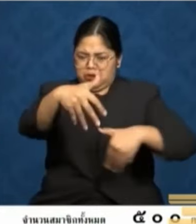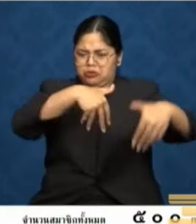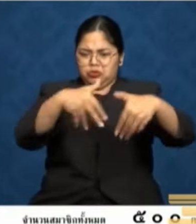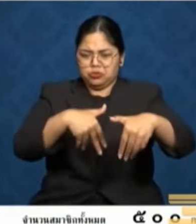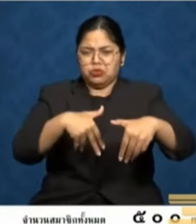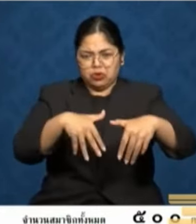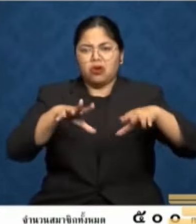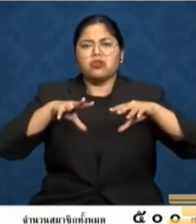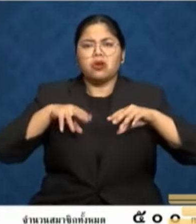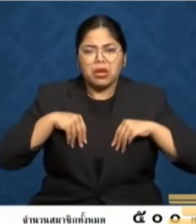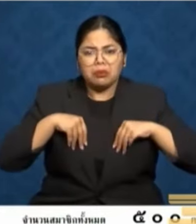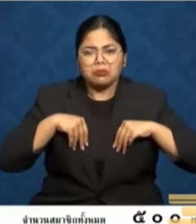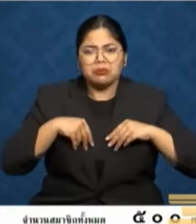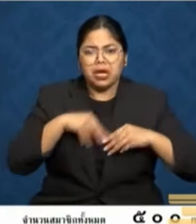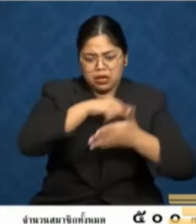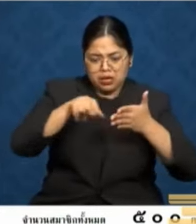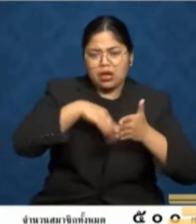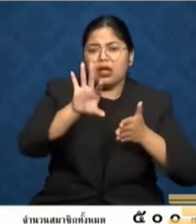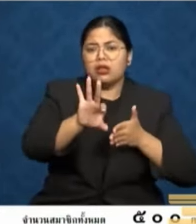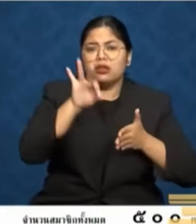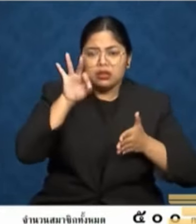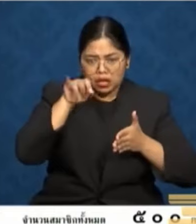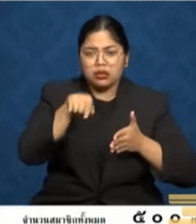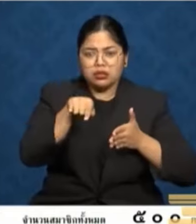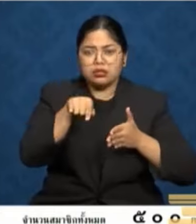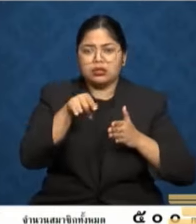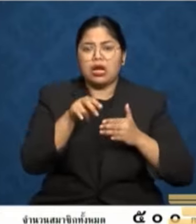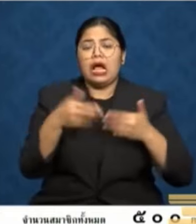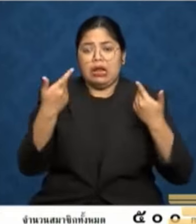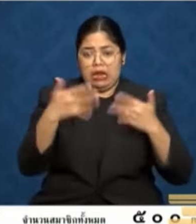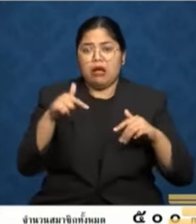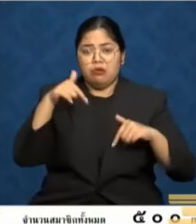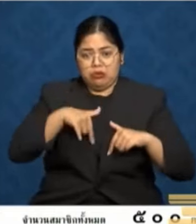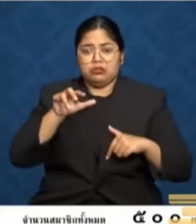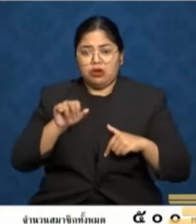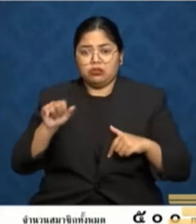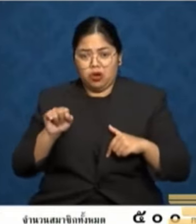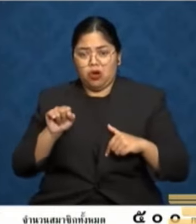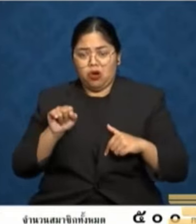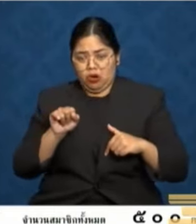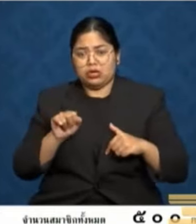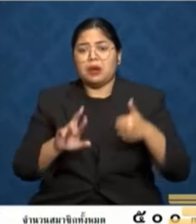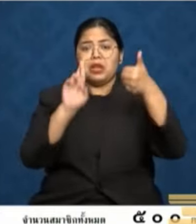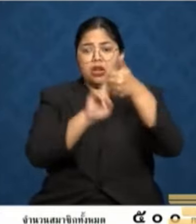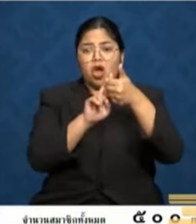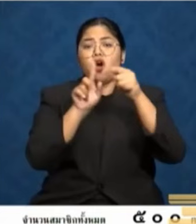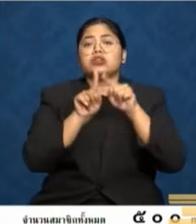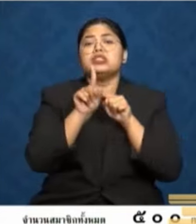ต้องกันมาเลือกท่านเข้ามาแล้วพวกเราก็ให้เป็นรองประธานสภาคนที่